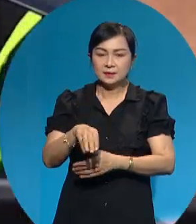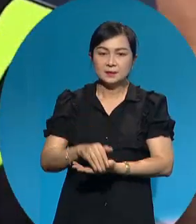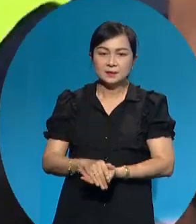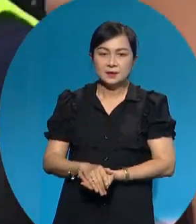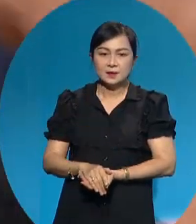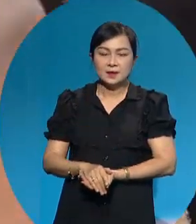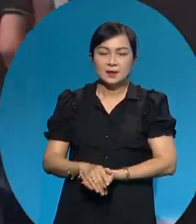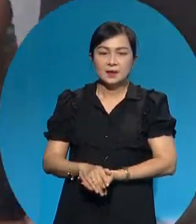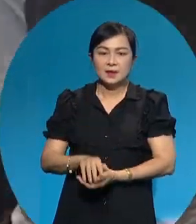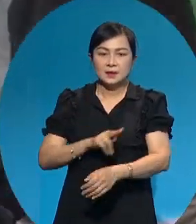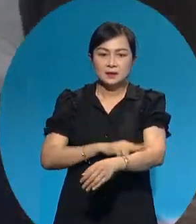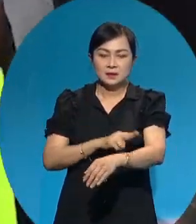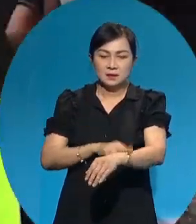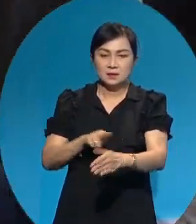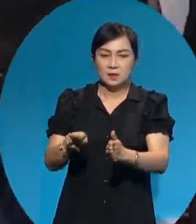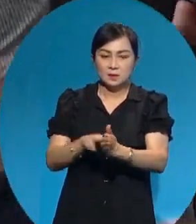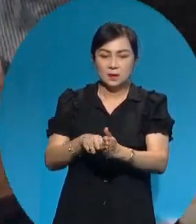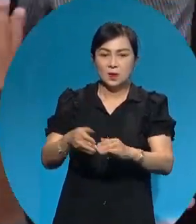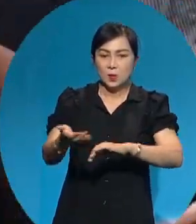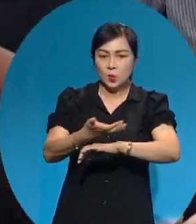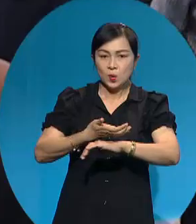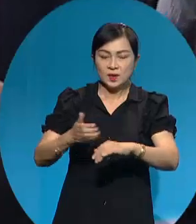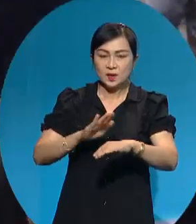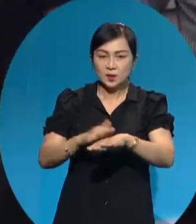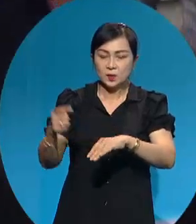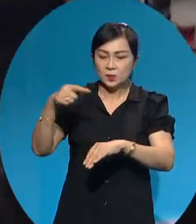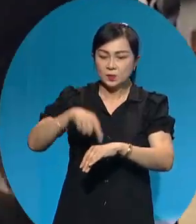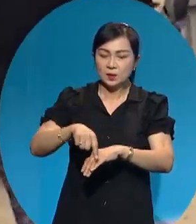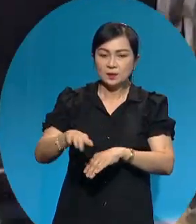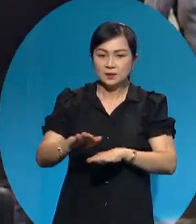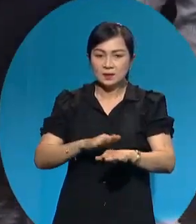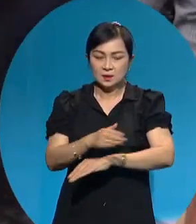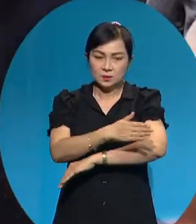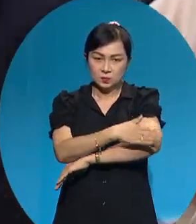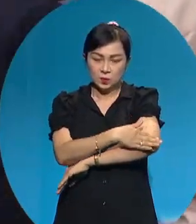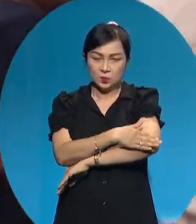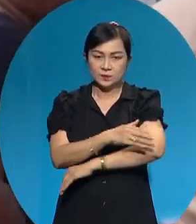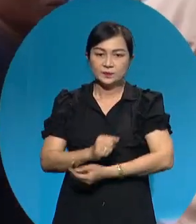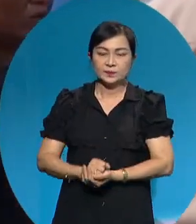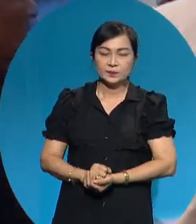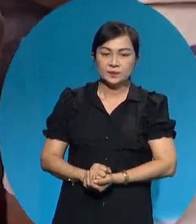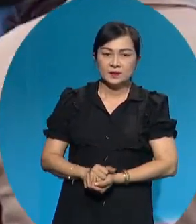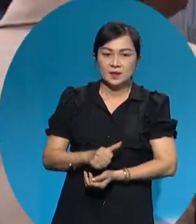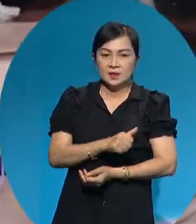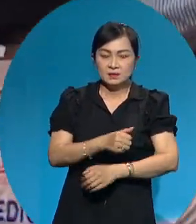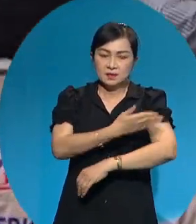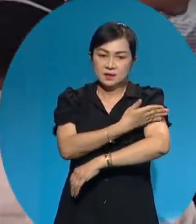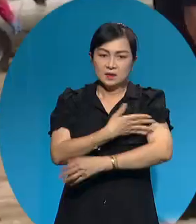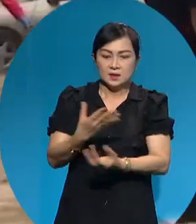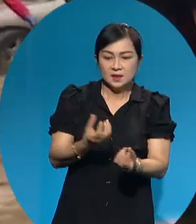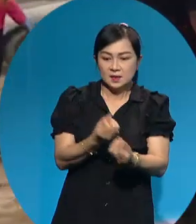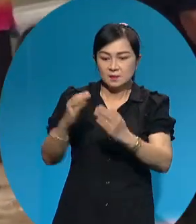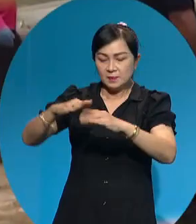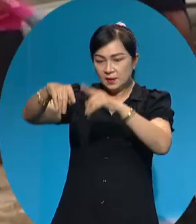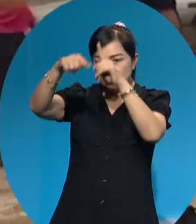các đơn vị thuộc lực lượng vũ trang quốc gia Venezuela đã được điều tới khu vực để thực hiện công tác cứu hộ cứu nạn những người bị thương đã được đưa